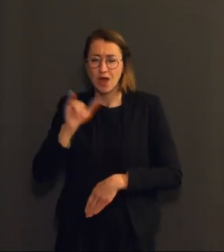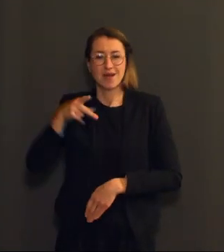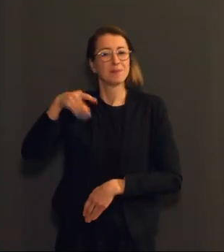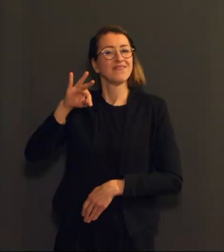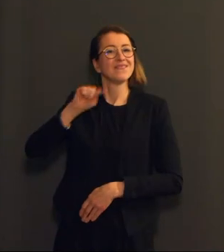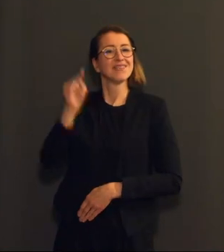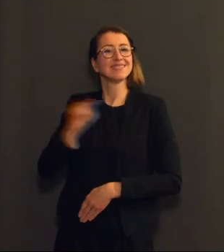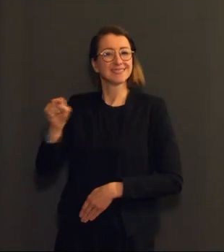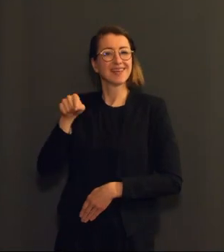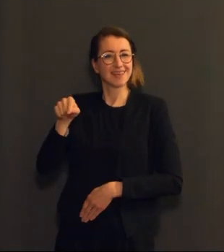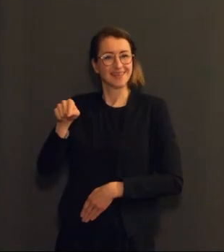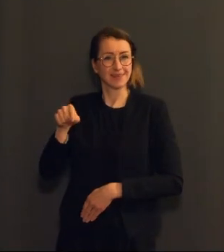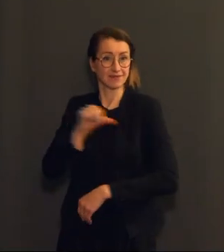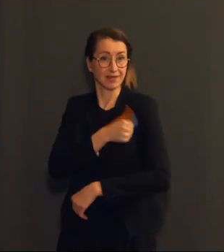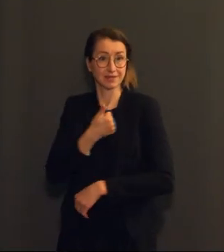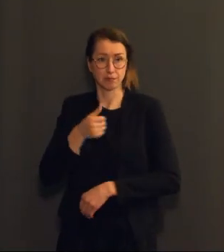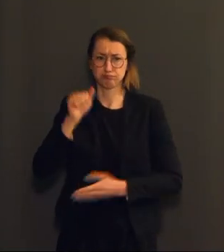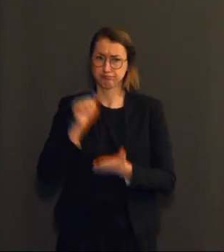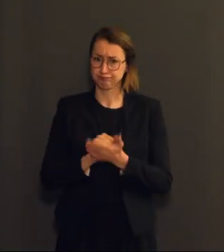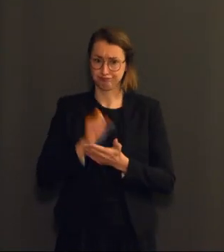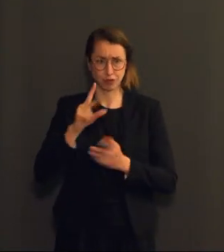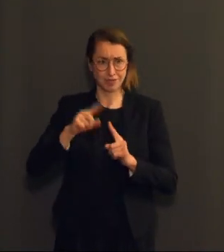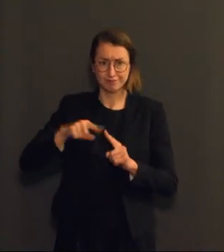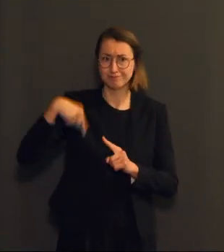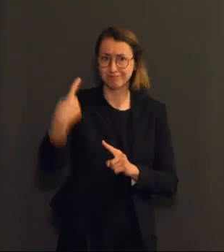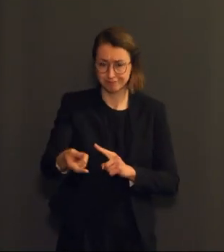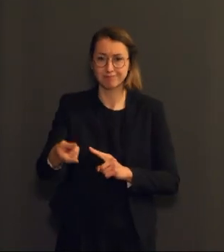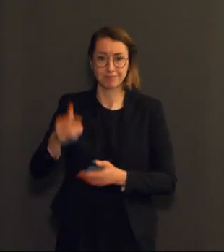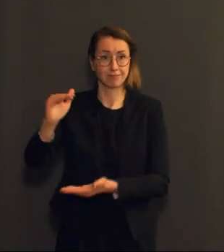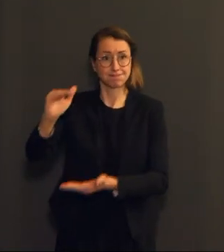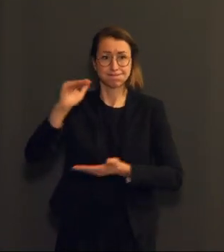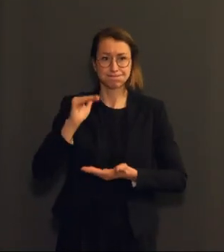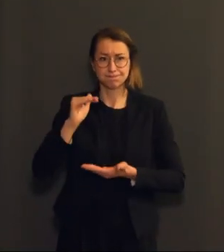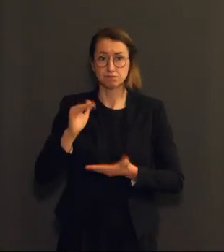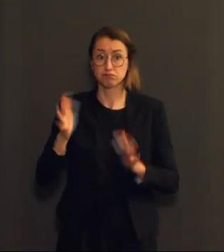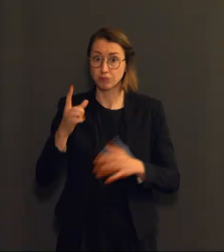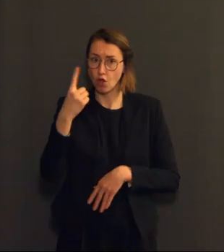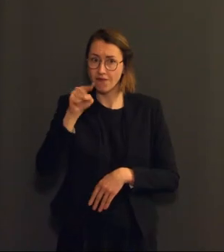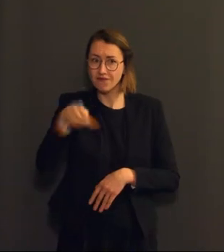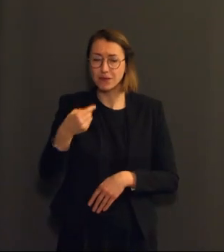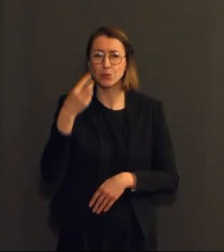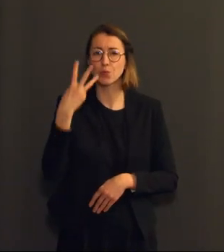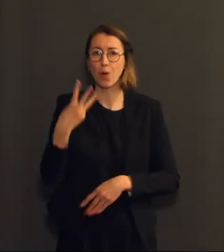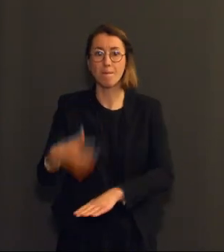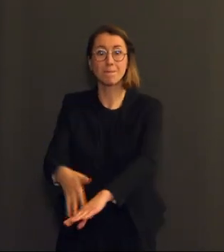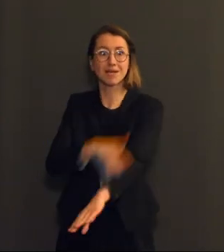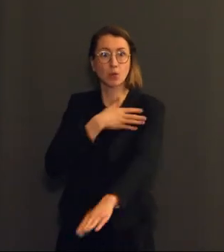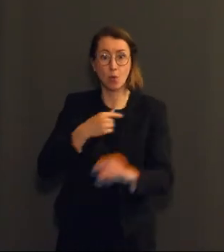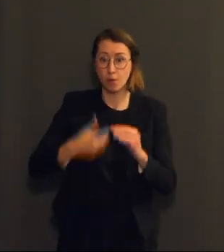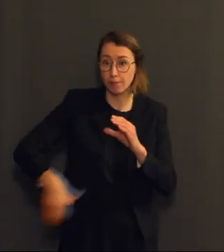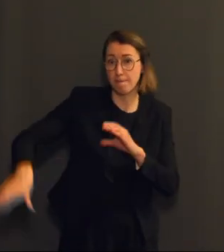deuxième trimestre. Environ 1 300 000 doses supplémentaires seront